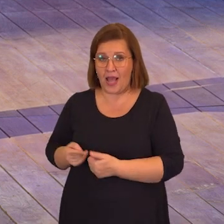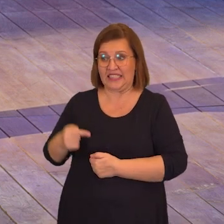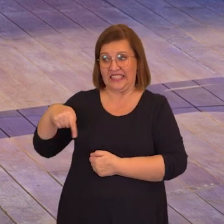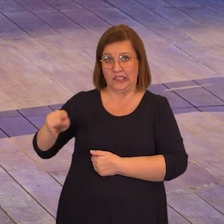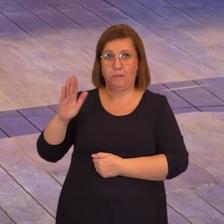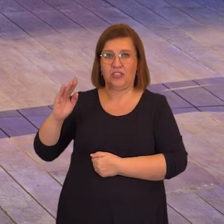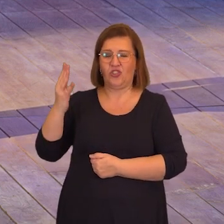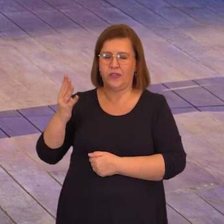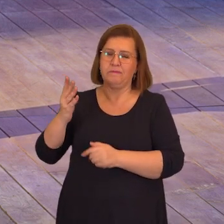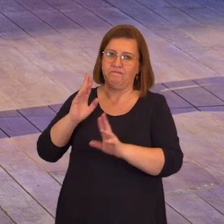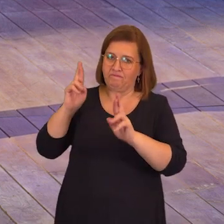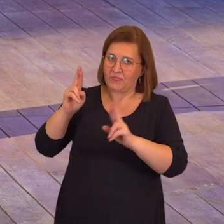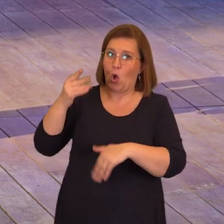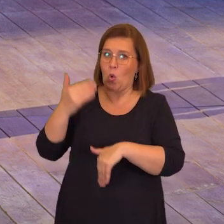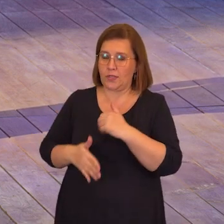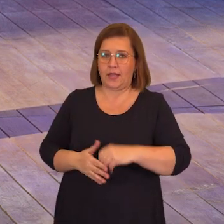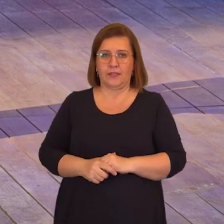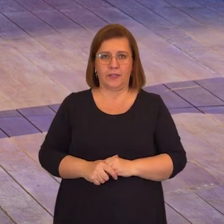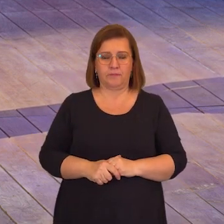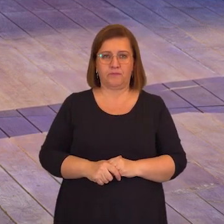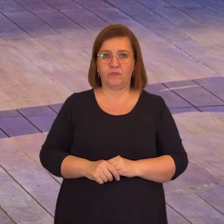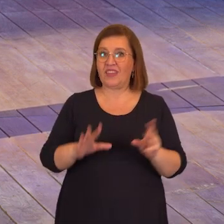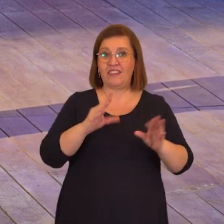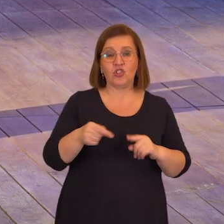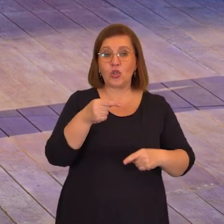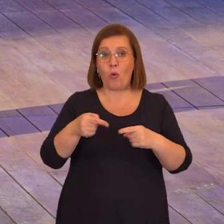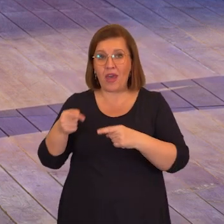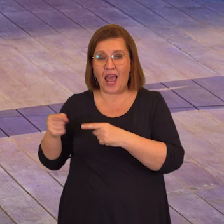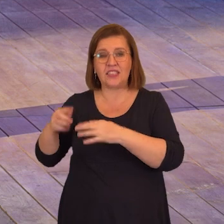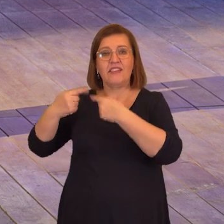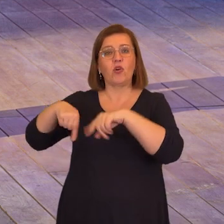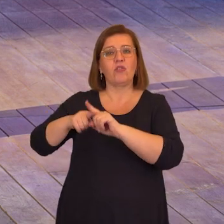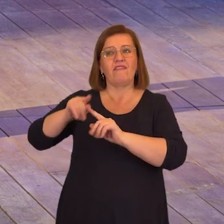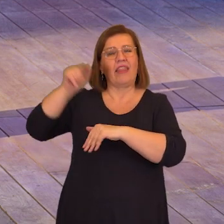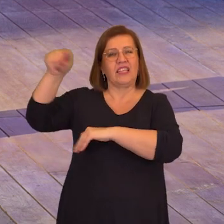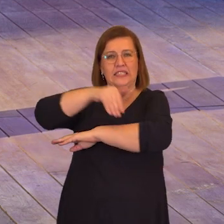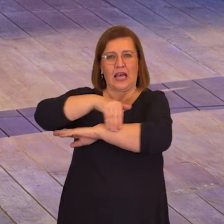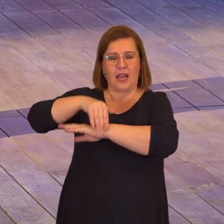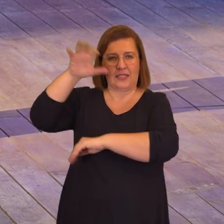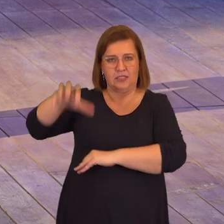nadzieję, że ostatnia. Wszystkie operacje są wykonywane przez zagraniczny zespół lekarzy.